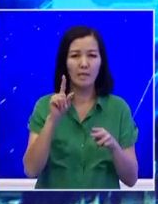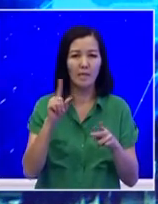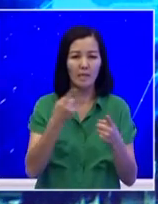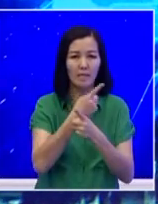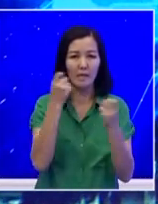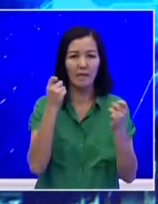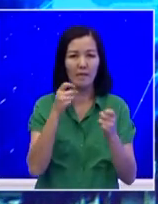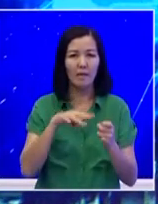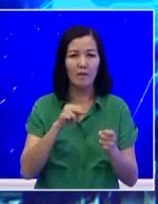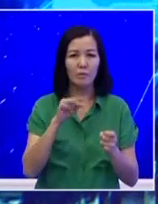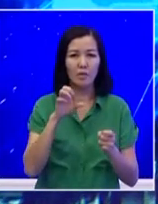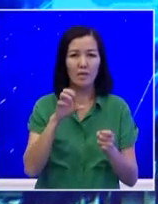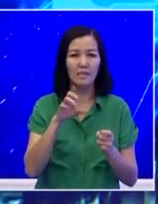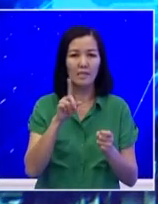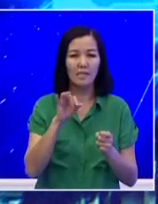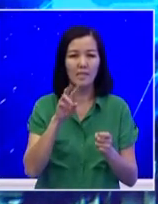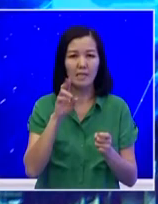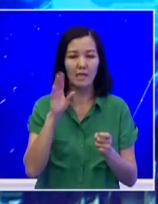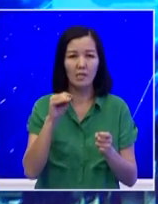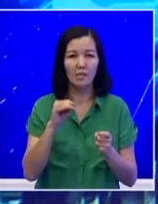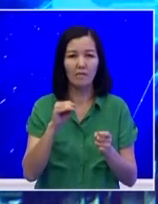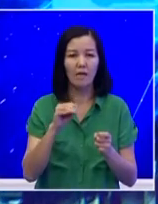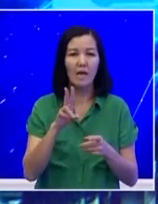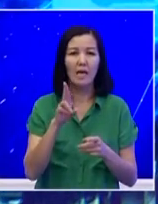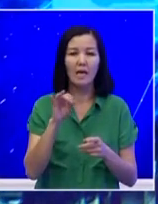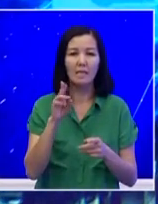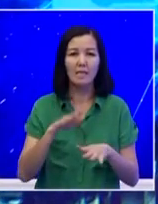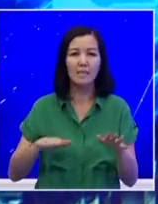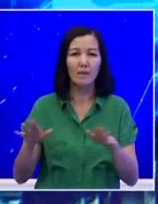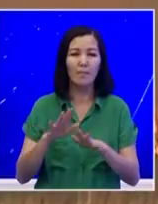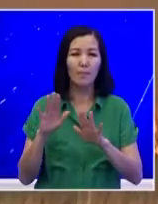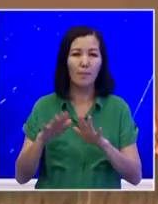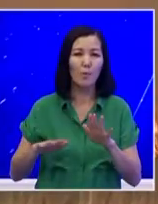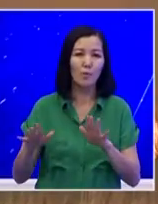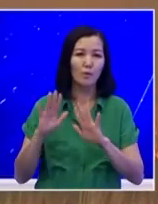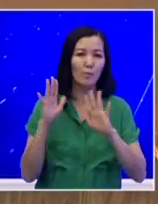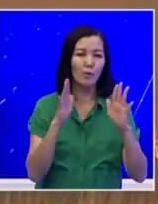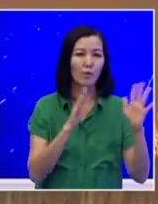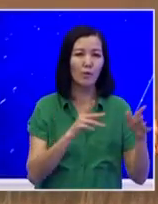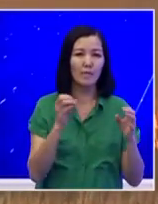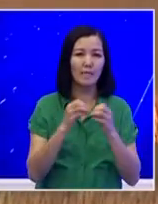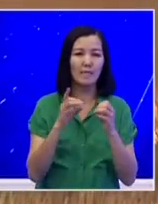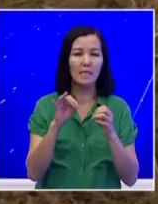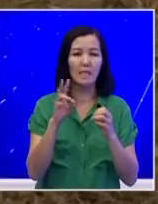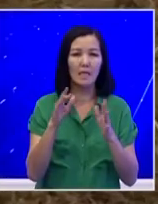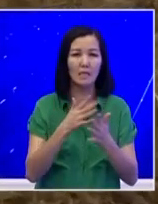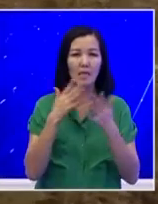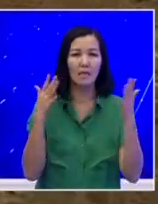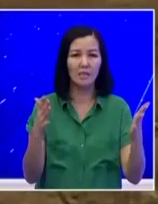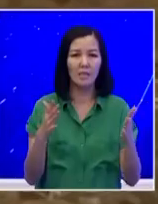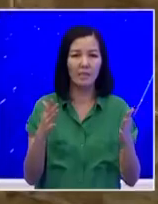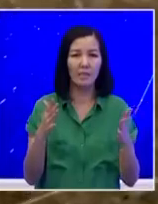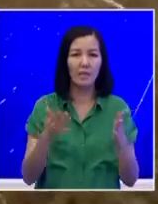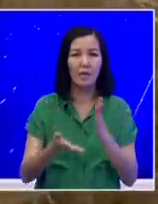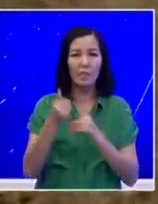МЧС Евгений Зиничев. По его данным, в Красноярском крае площадь, пройденная огнем, уже в 10 раз превысила